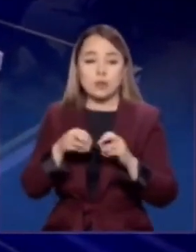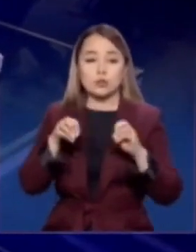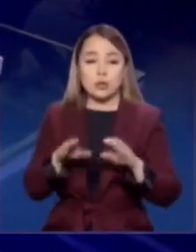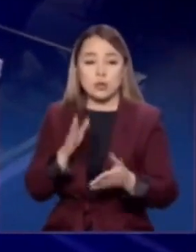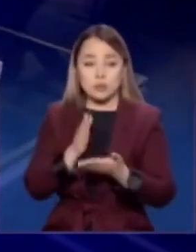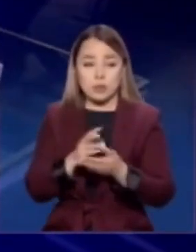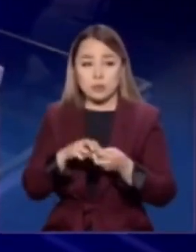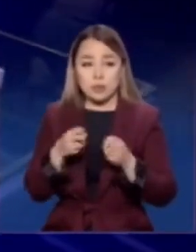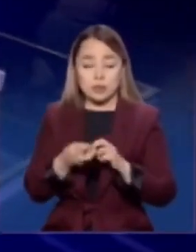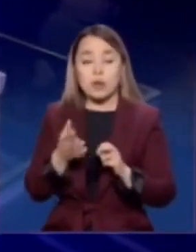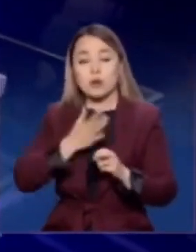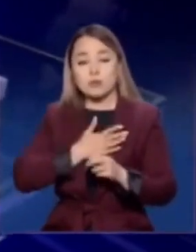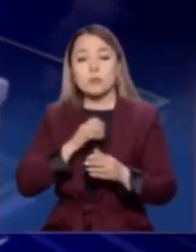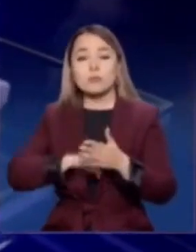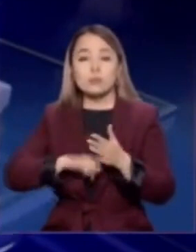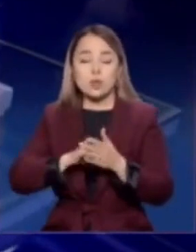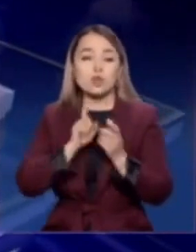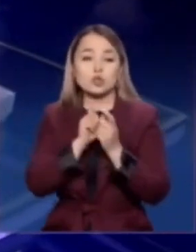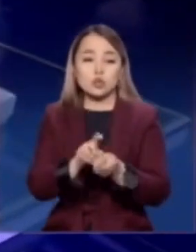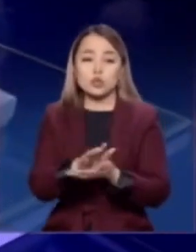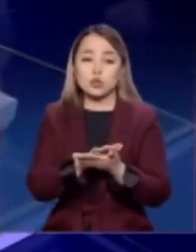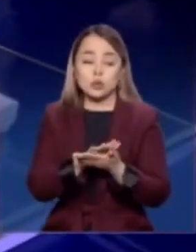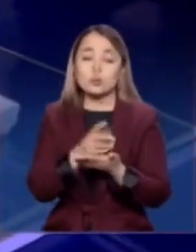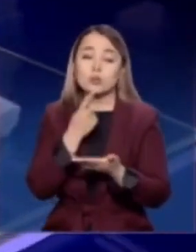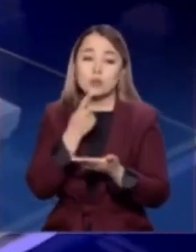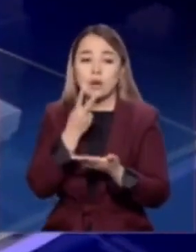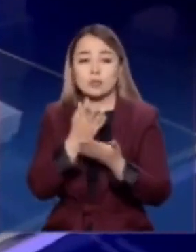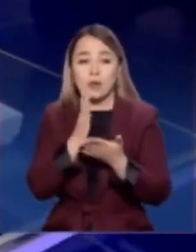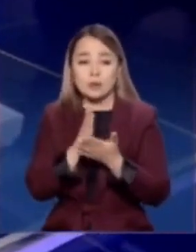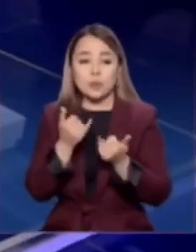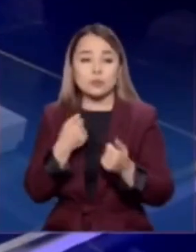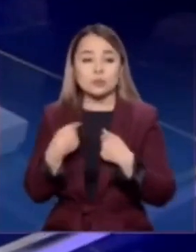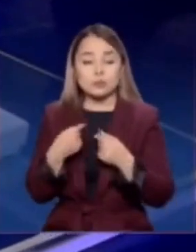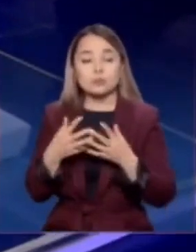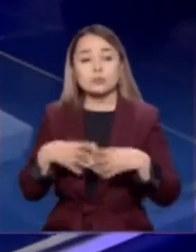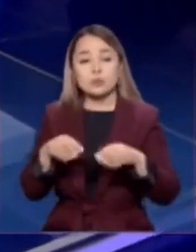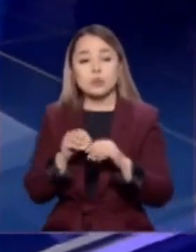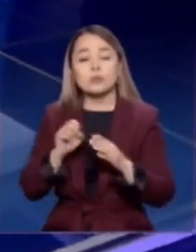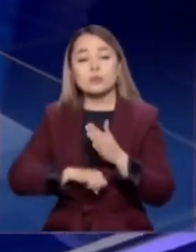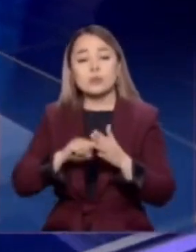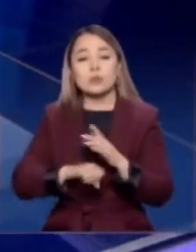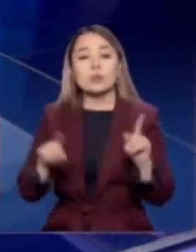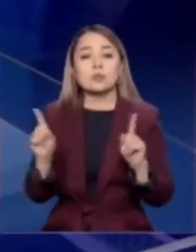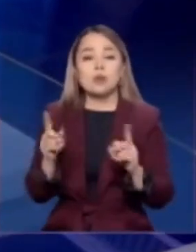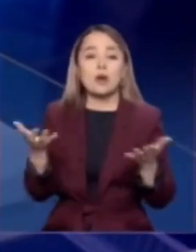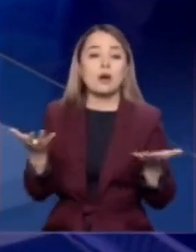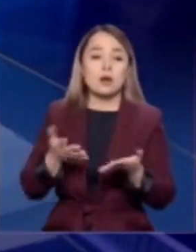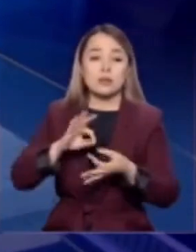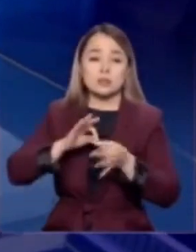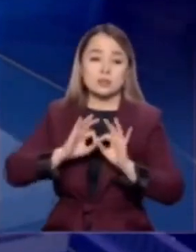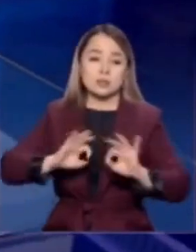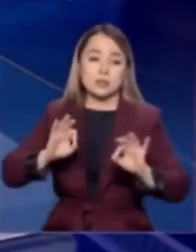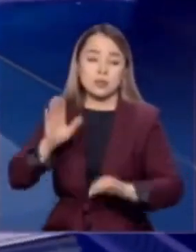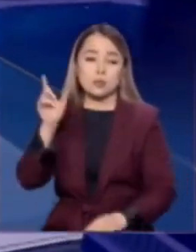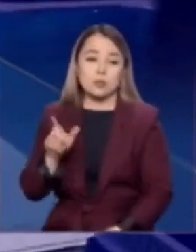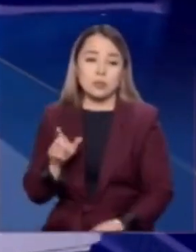ма? Біз салдармен ғана күресіп отырған жоқпыз ба? Тұрмыстағы зорлық-зомбылықтың себептері қандай? Амангелді Сейтханның